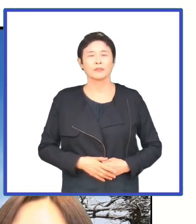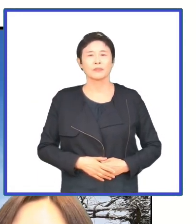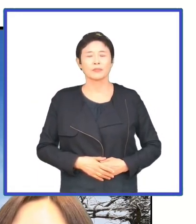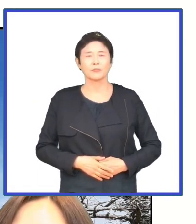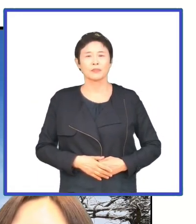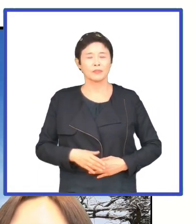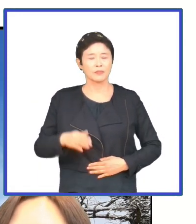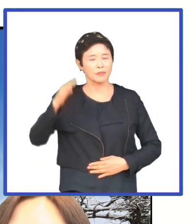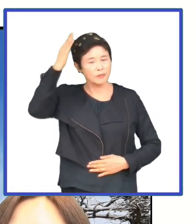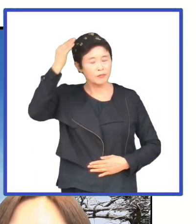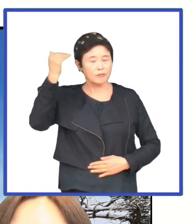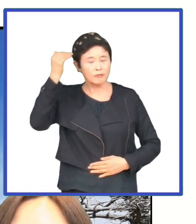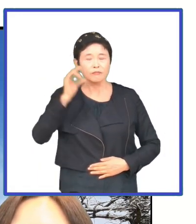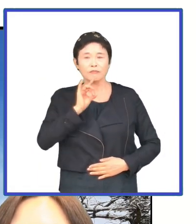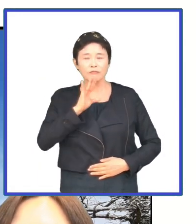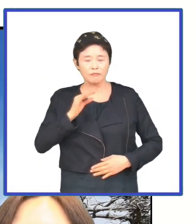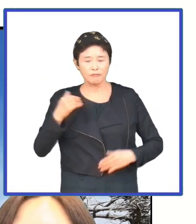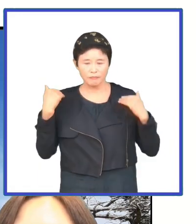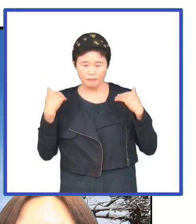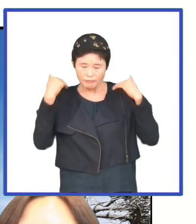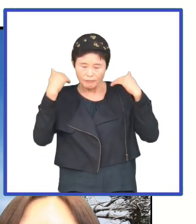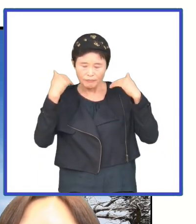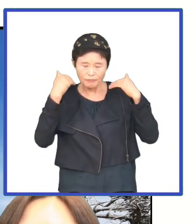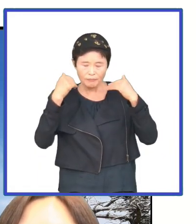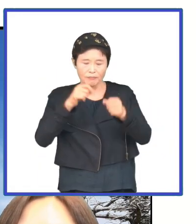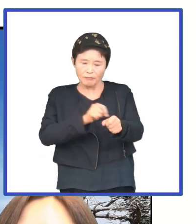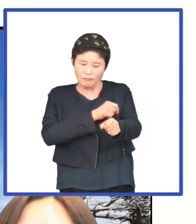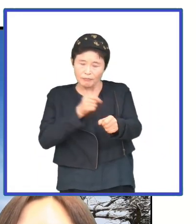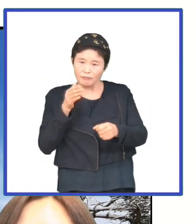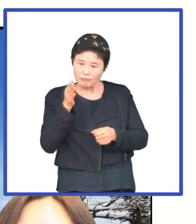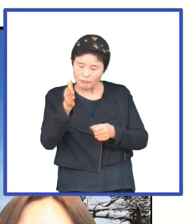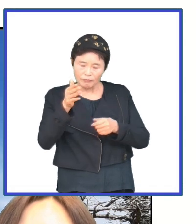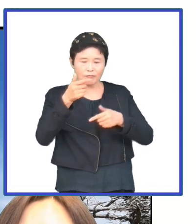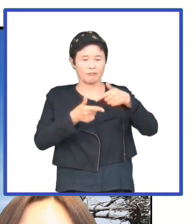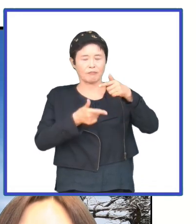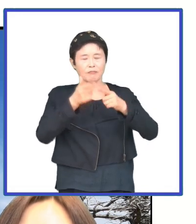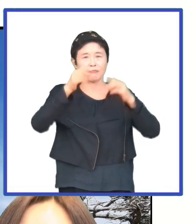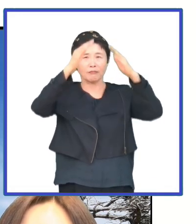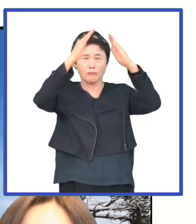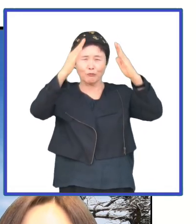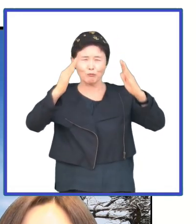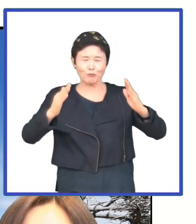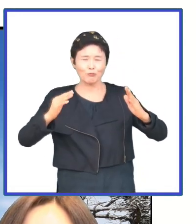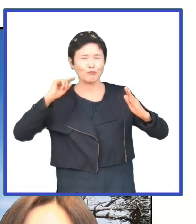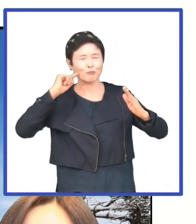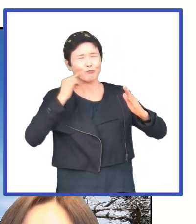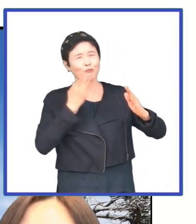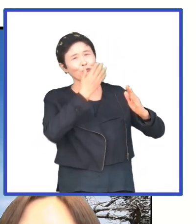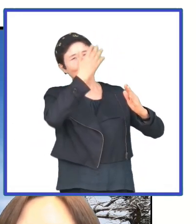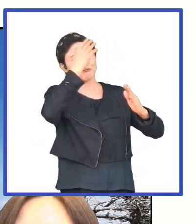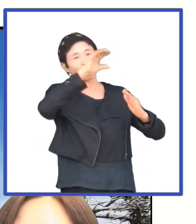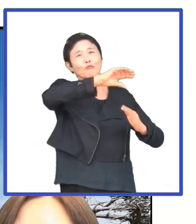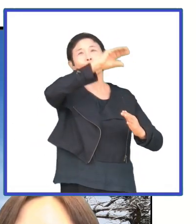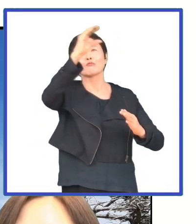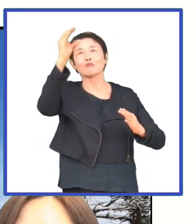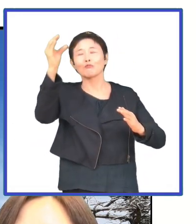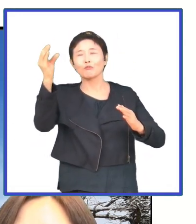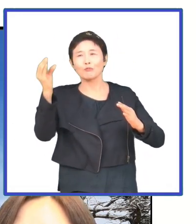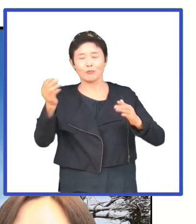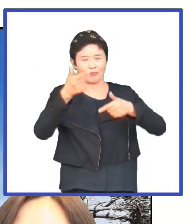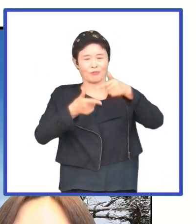우리나라에서만 자라는 특산식물인 구상나무는 수영이 아름다워 유럽에서 크리스마스 트리로 인기가